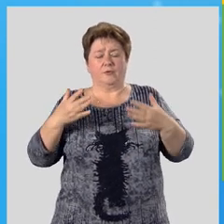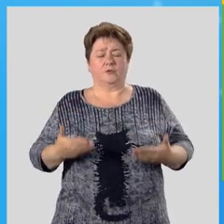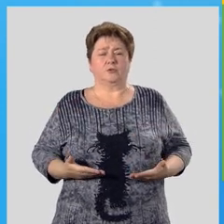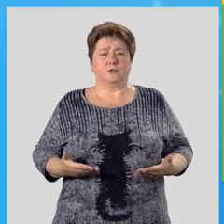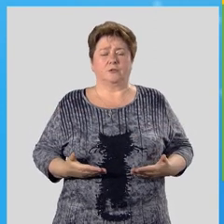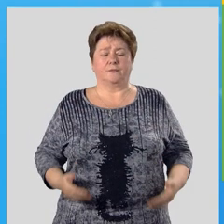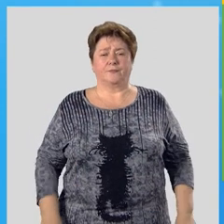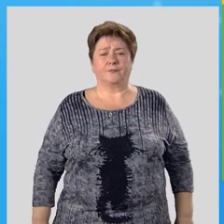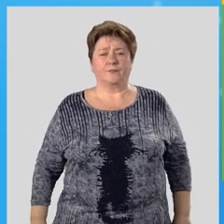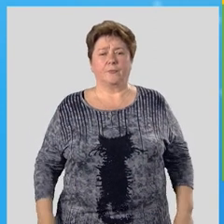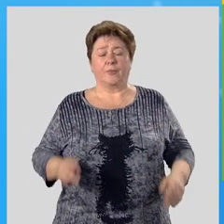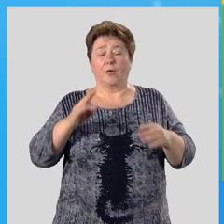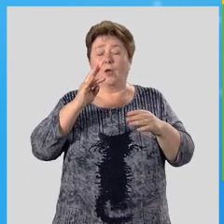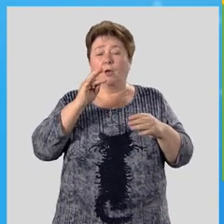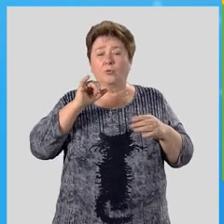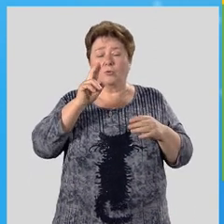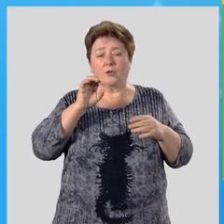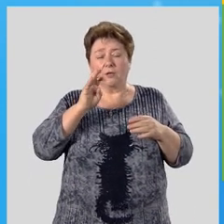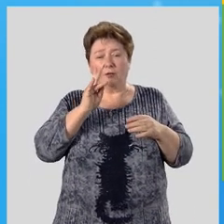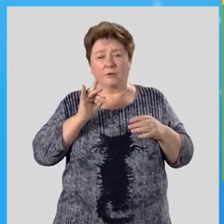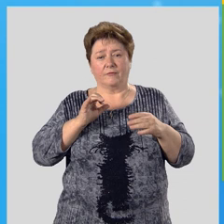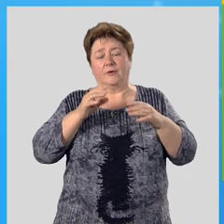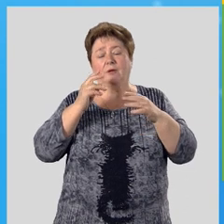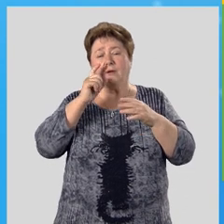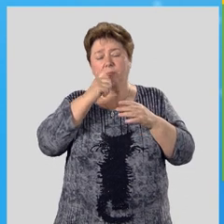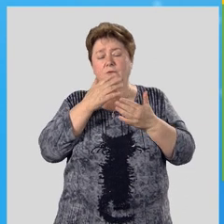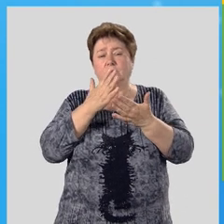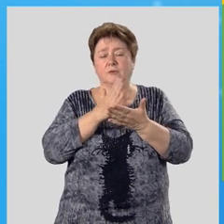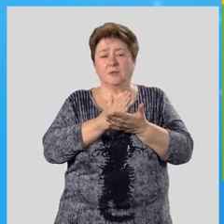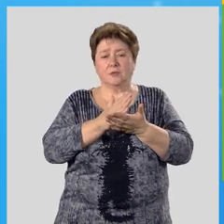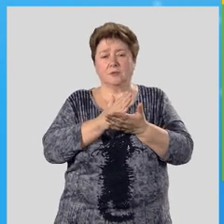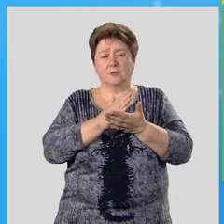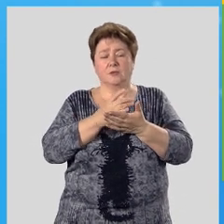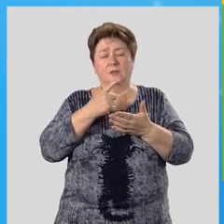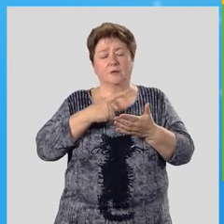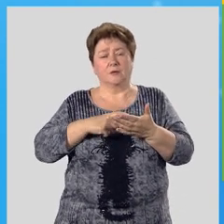организации. Нуклеиновые кислоты представляют собой